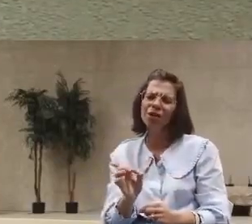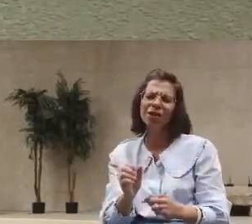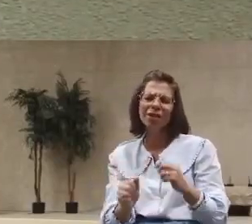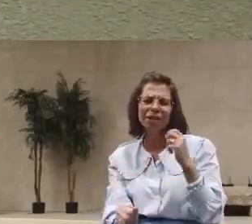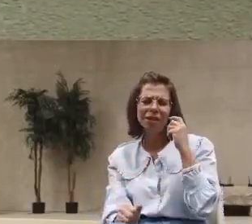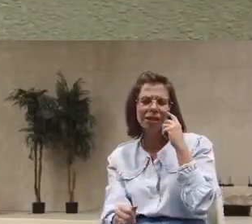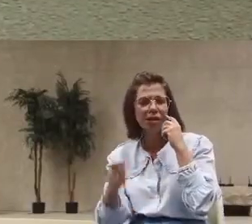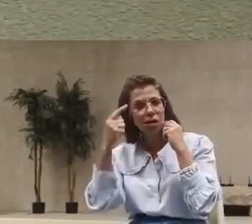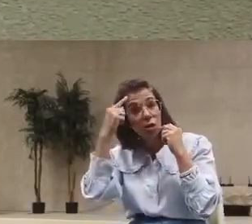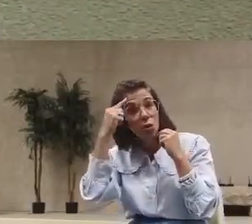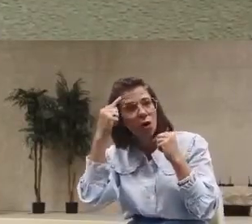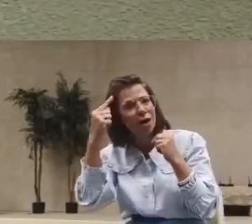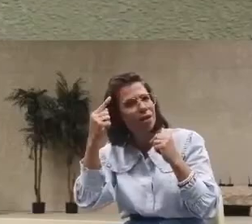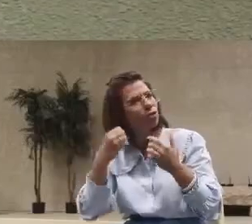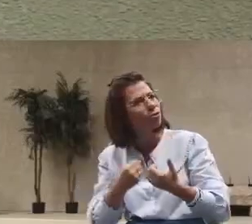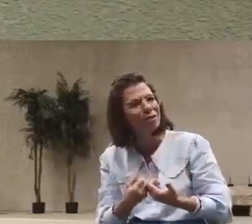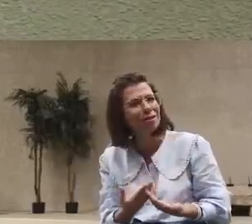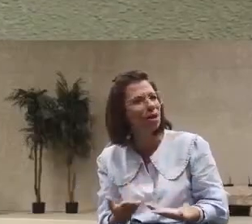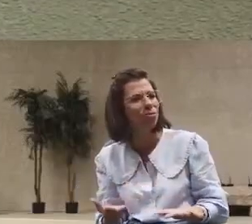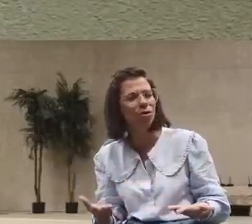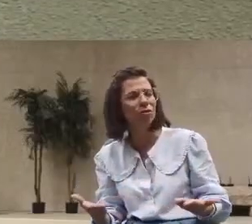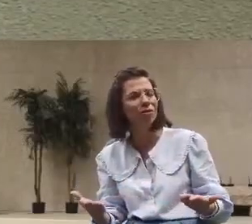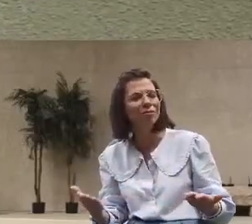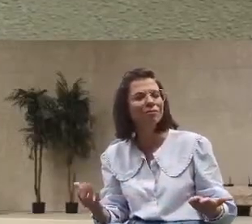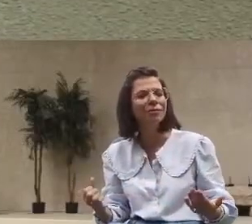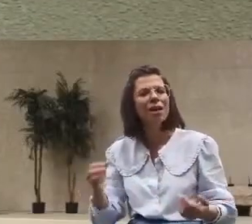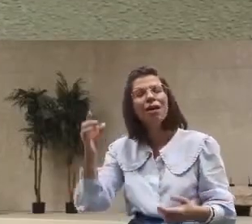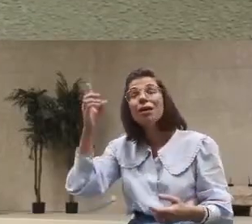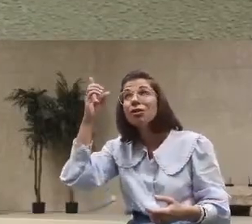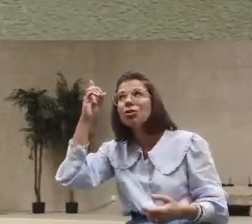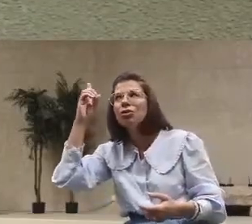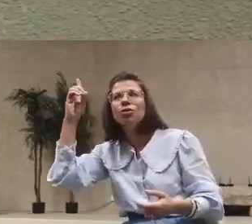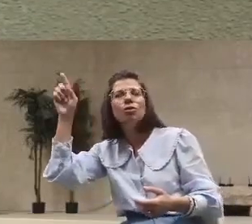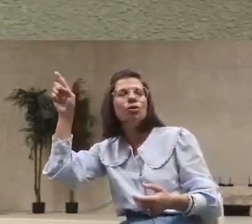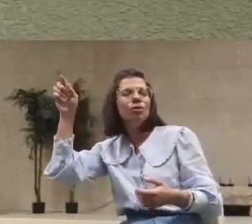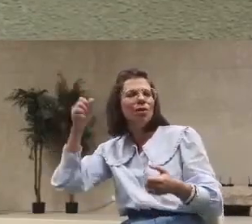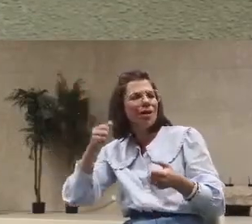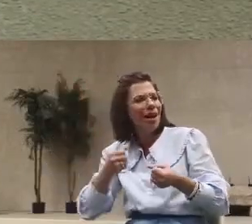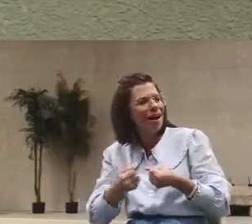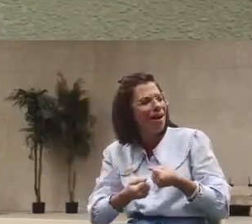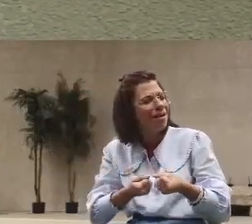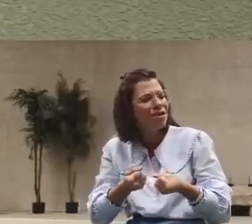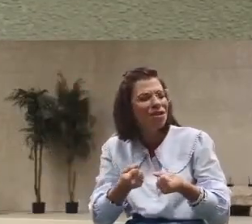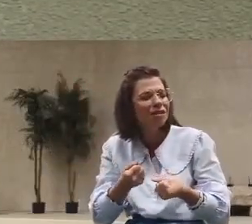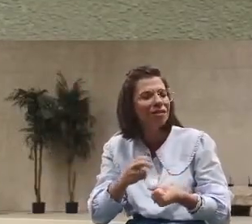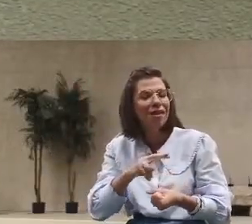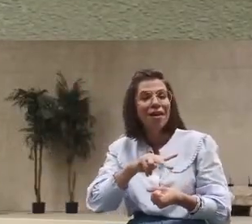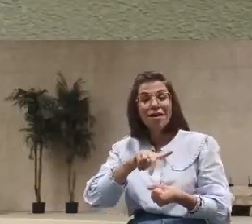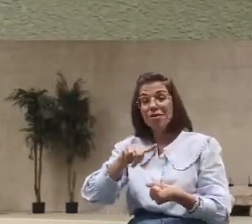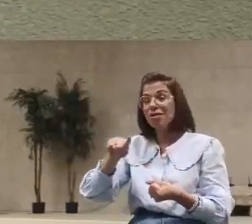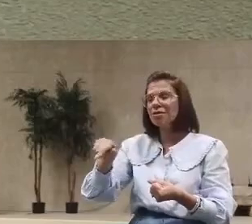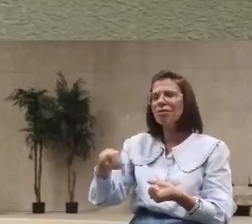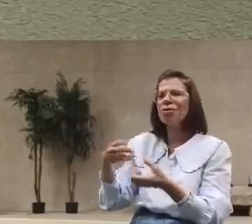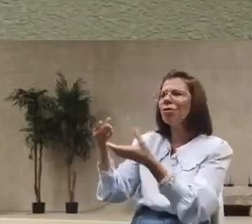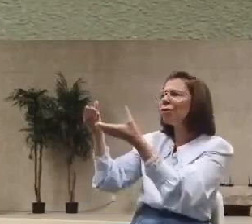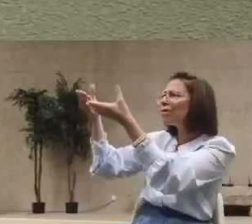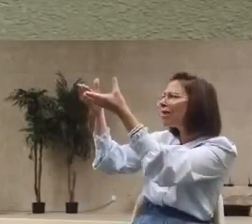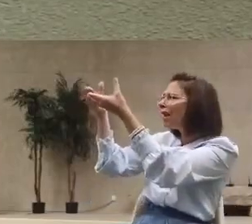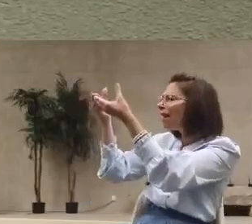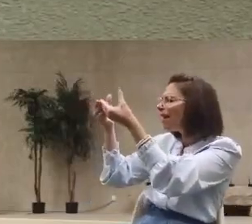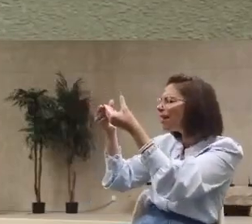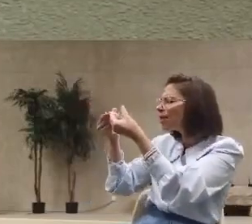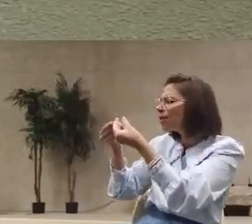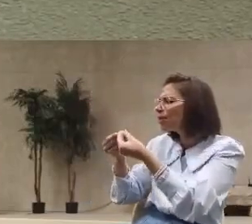amen alléluia tu agis Seigneur oh oui nous t'accueillons comme le roi de notre vie